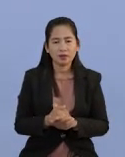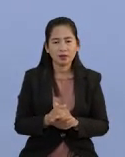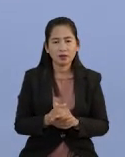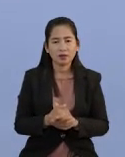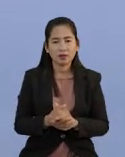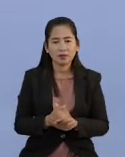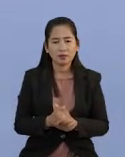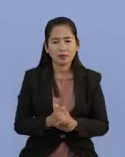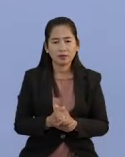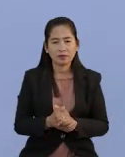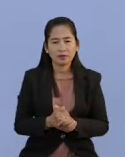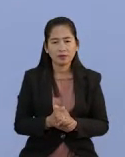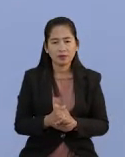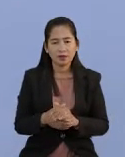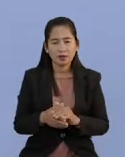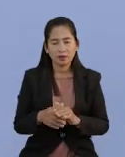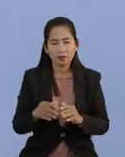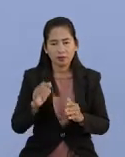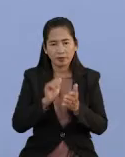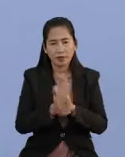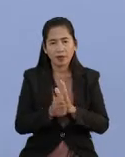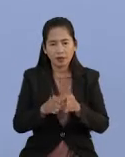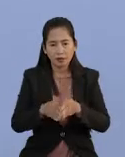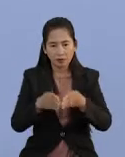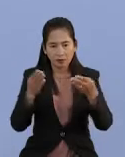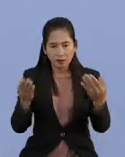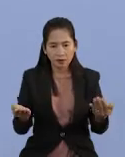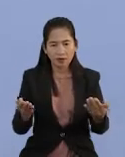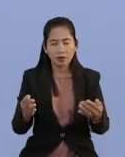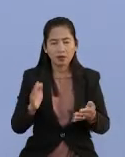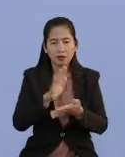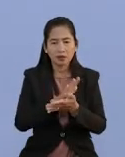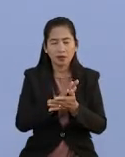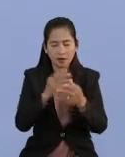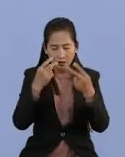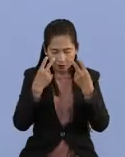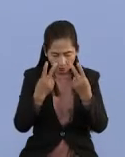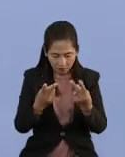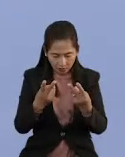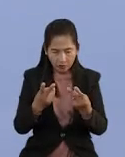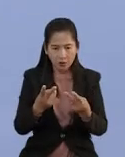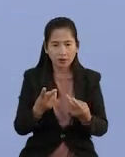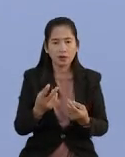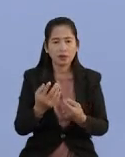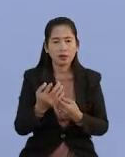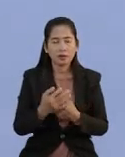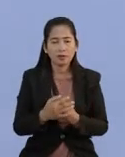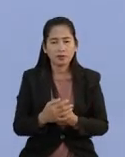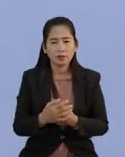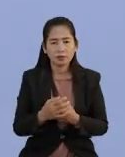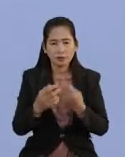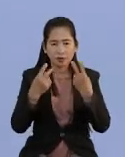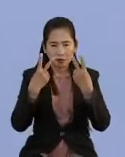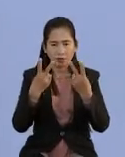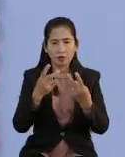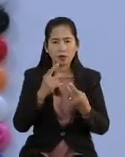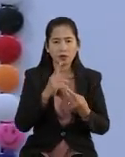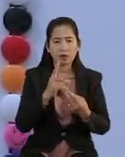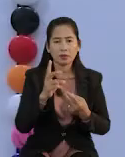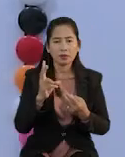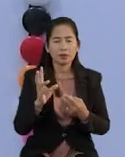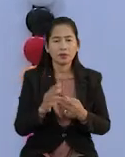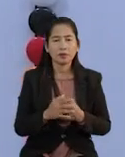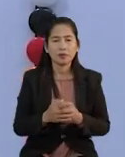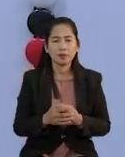còn á chà chẳng nợ pê đây nè kêu lia tới cậu đặt nâng khơi miền chà tạm đan nâng rót cho mũi nâng nè